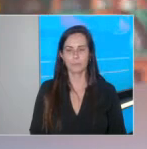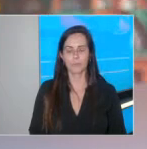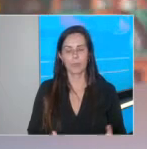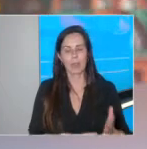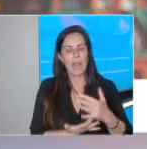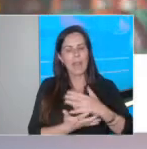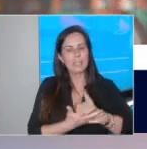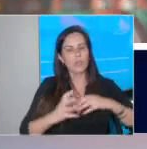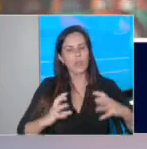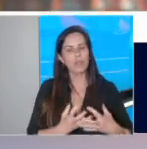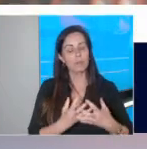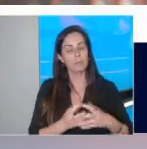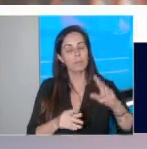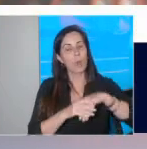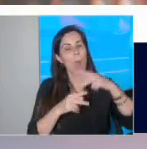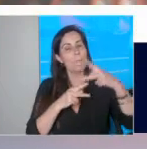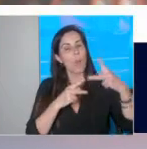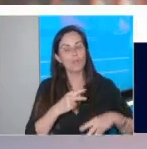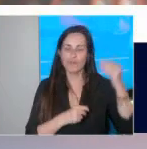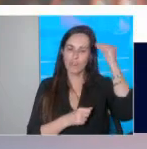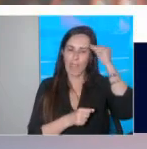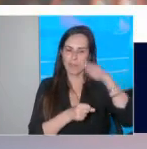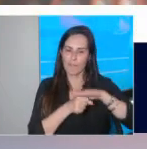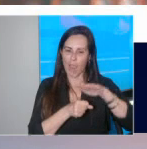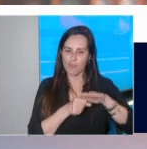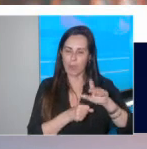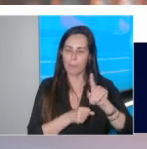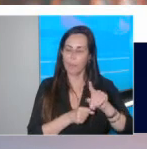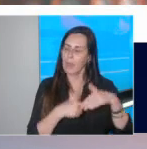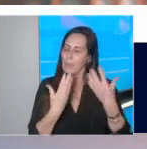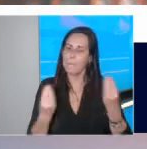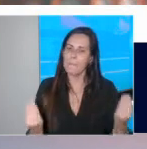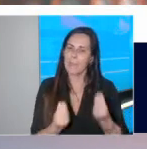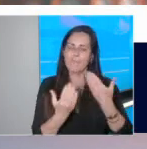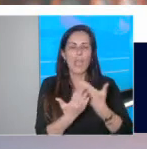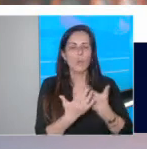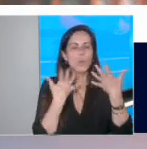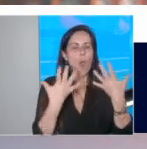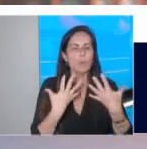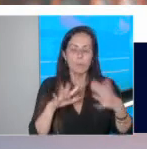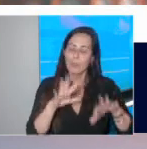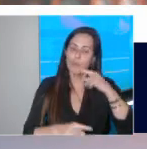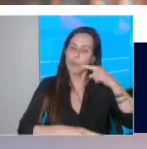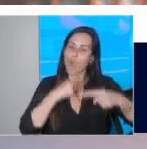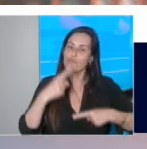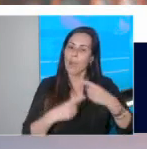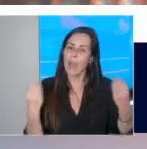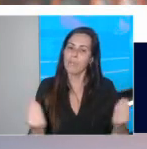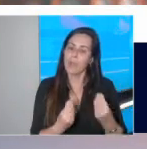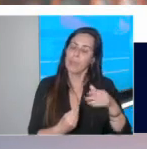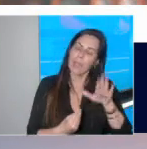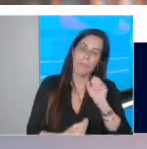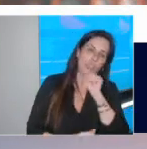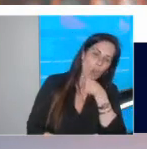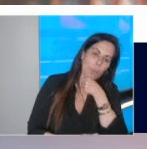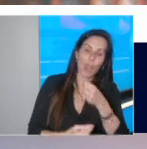לאסוף את השברים. במסגרת הפרויקט הזה של יד ושם למסירת פריטים ועדויות, מתגלים כל שנה חומרים שהם גם